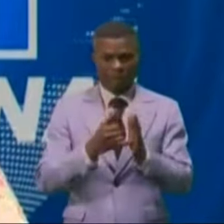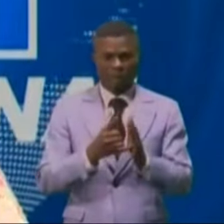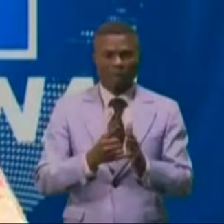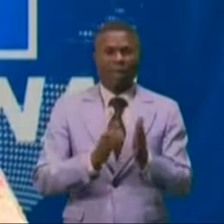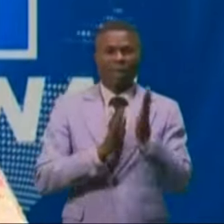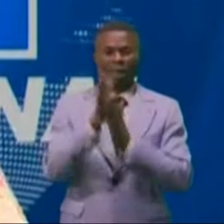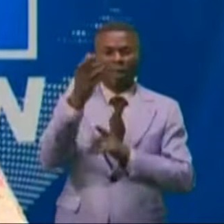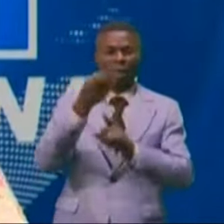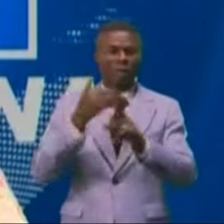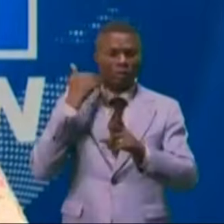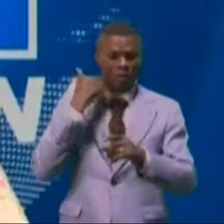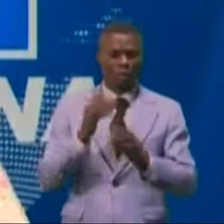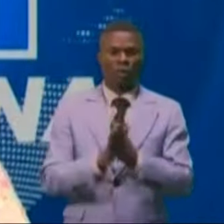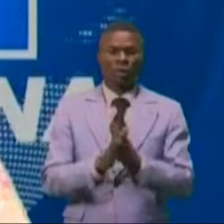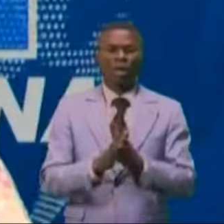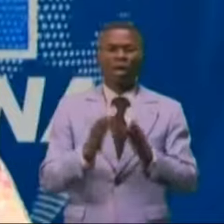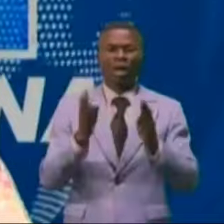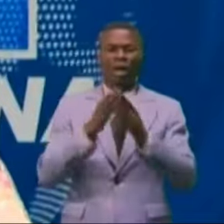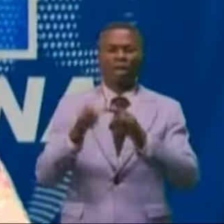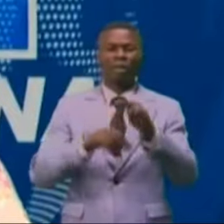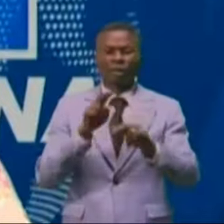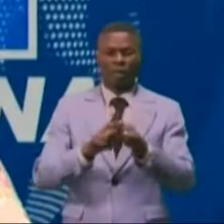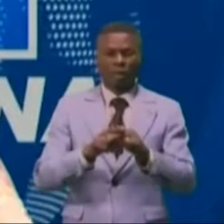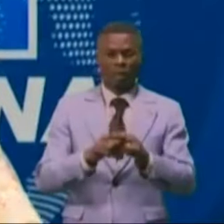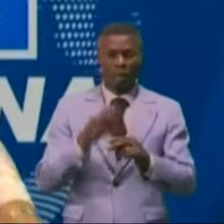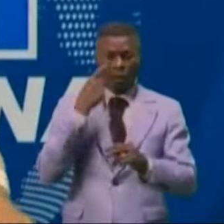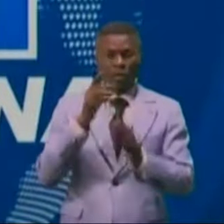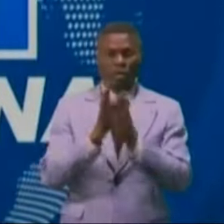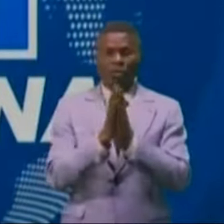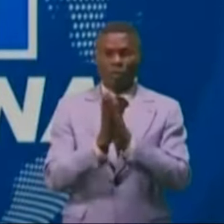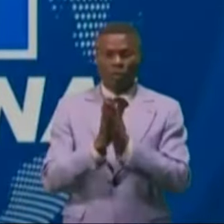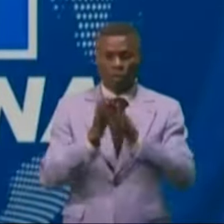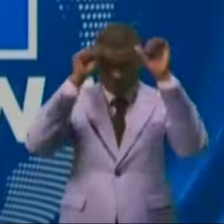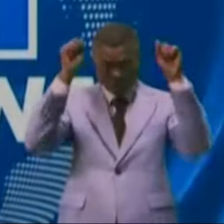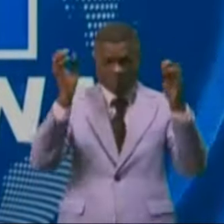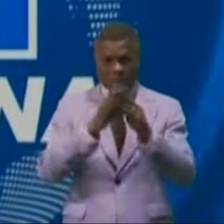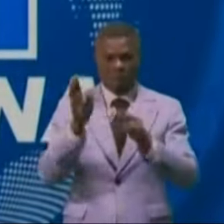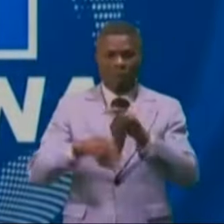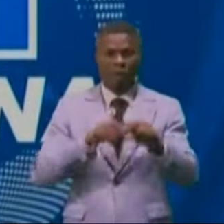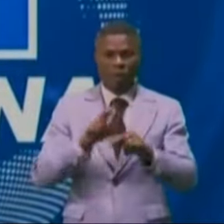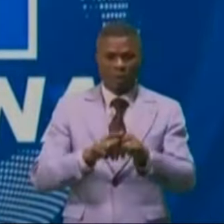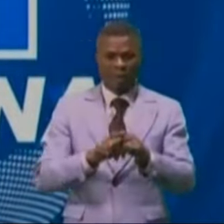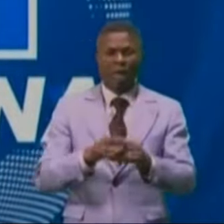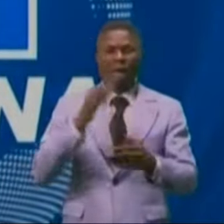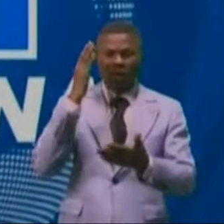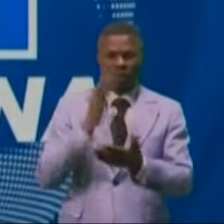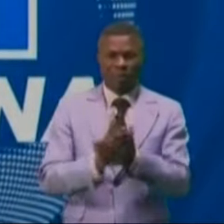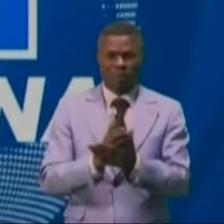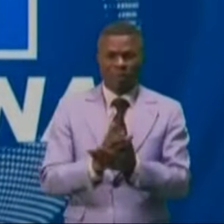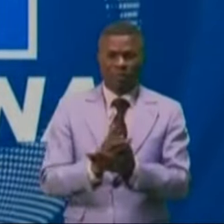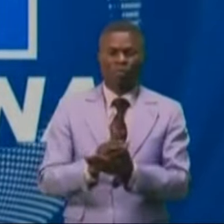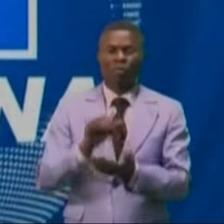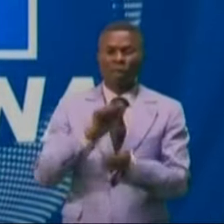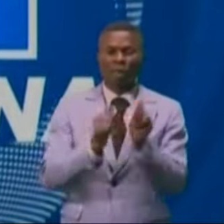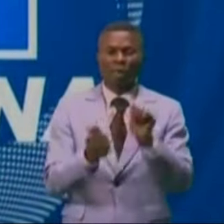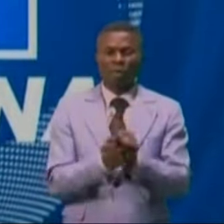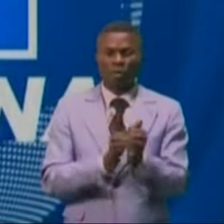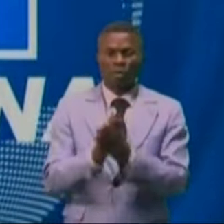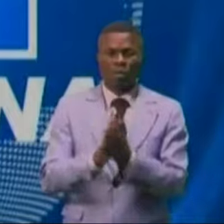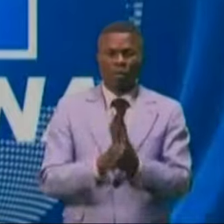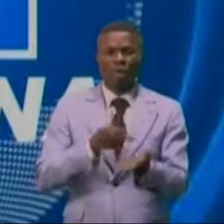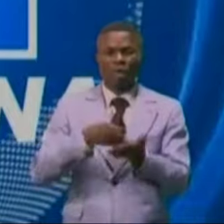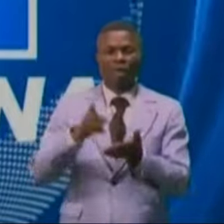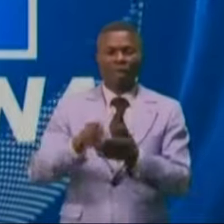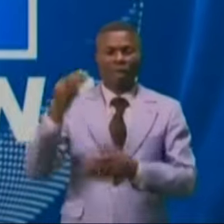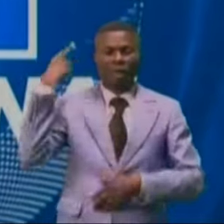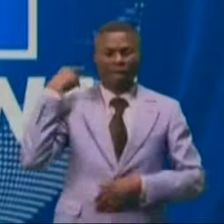juin à la chambre basse du Parlement. On retient que Vital Kamerhe, président de l'Assemblée nationale, a mis fin à tout équivoque concernant les émoluments des